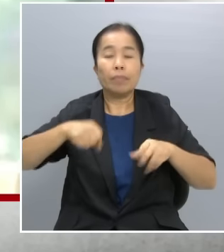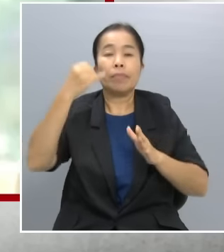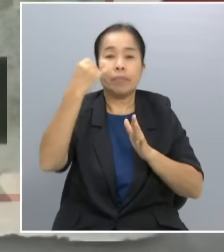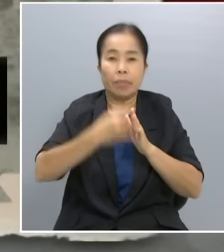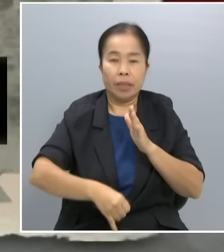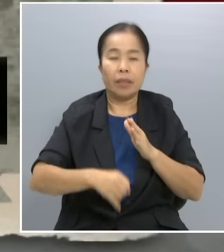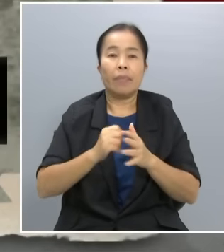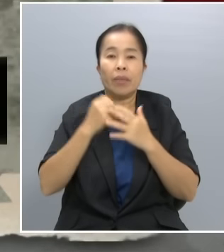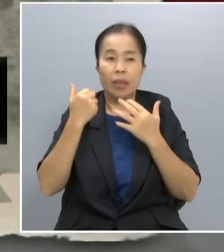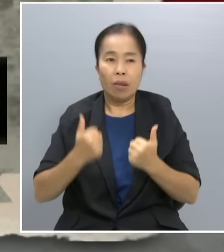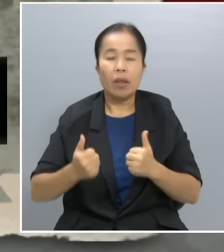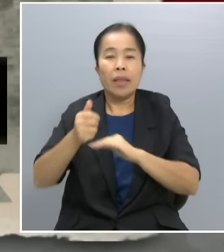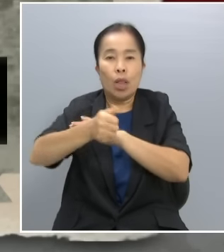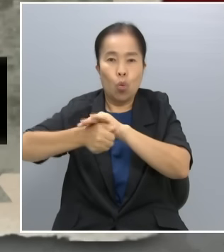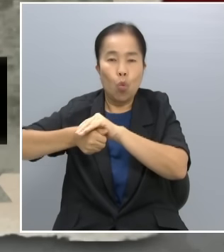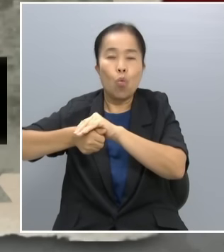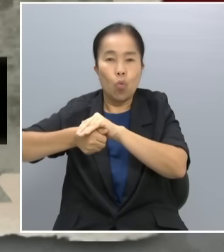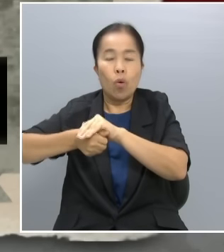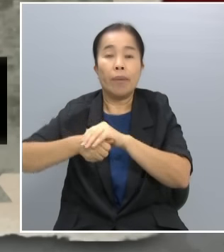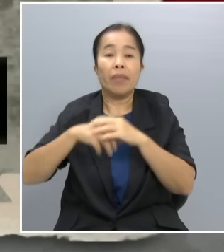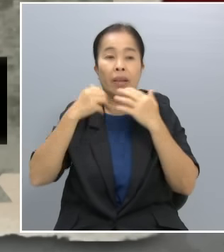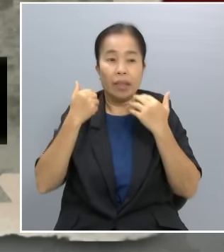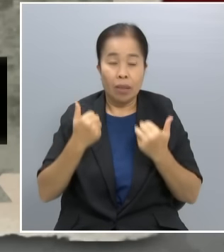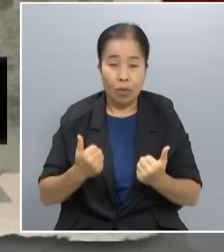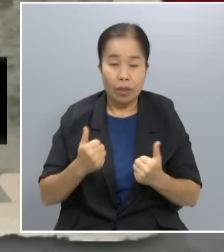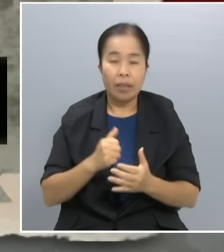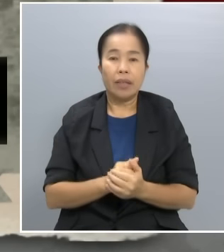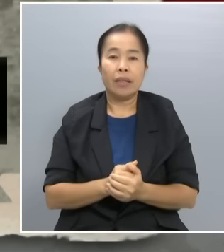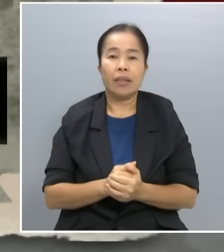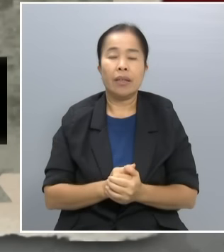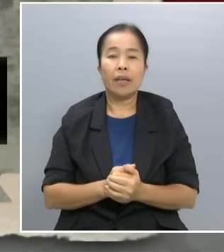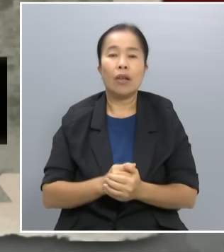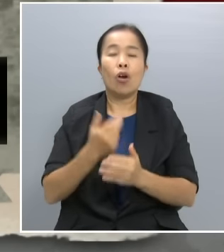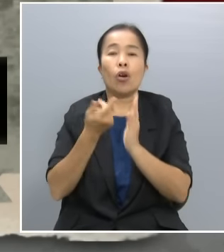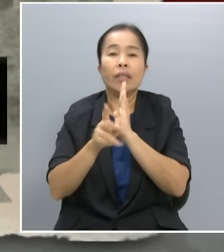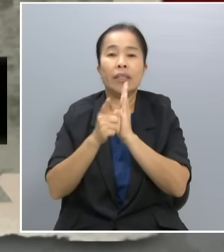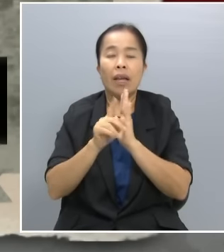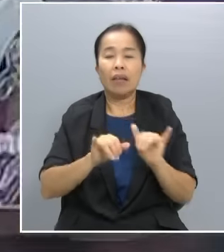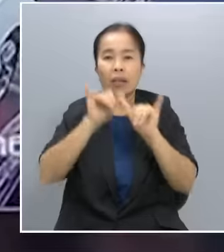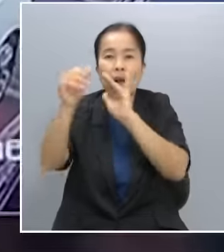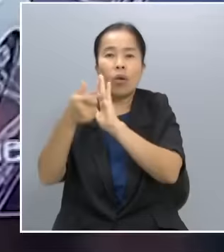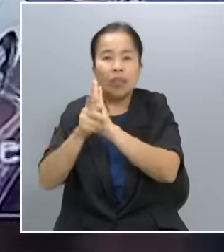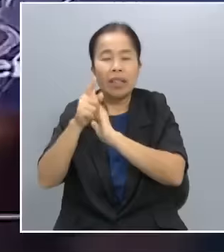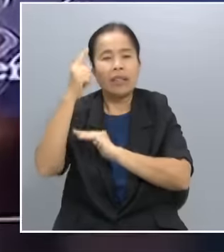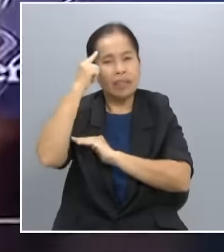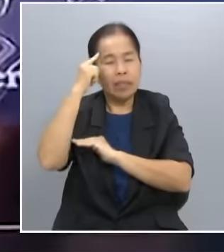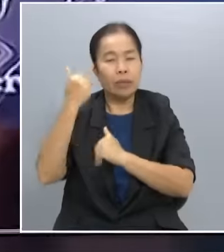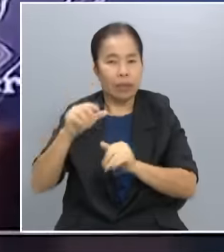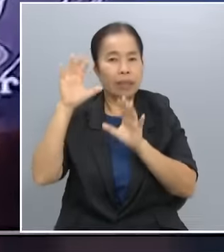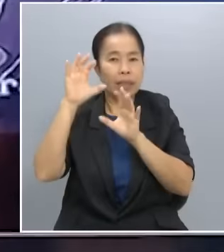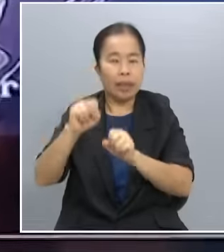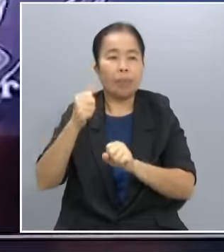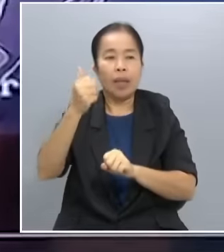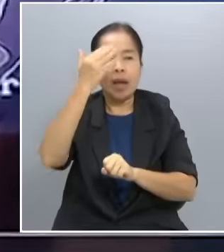ะนี้กำลังอยู่ระหว่างการหลบหนีครับผู้ชมครับโดยพิกัดล่าสุดของคนร้ายนะครับอยู่ที่อำเภอพลจังหวัดขอนแก่นคาดว่าจะได้ตัวคนร้ายเร็วๆนี้ครับเพราะคนร้